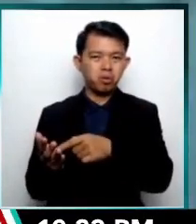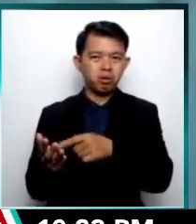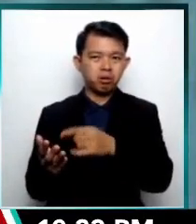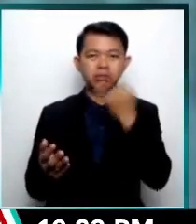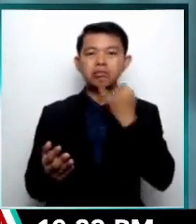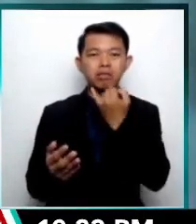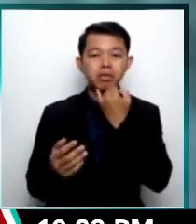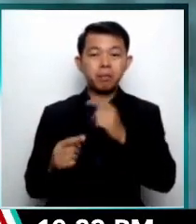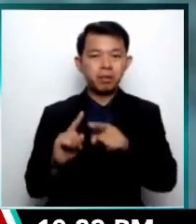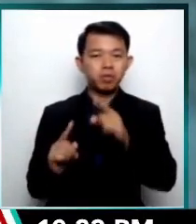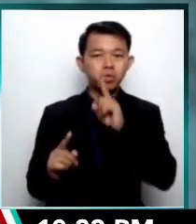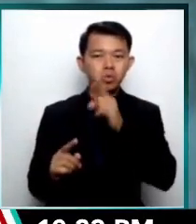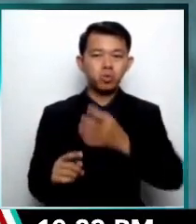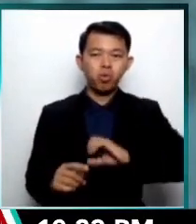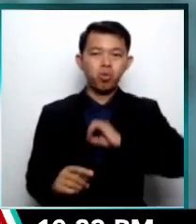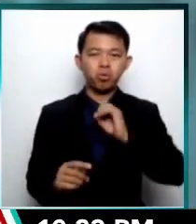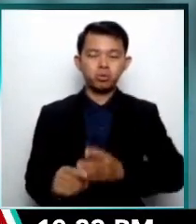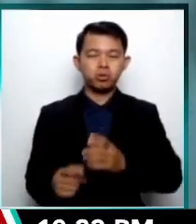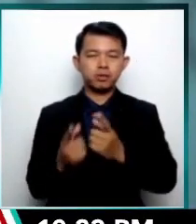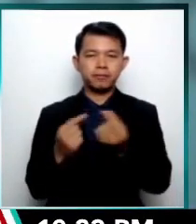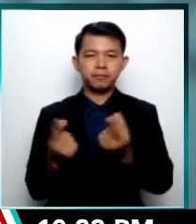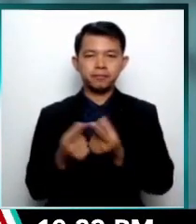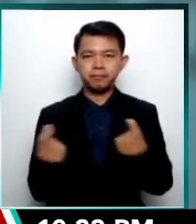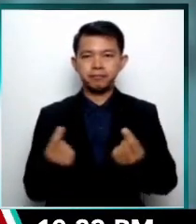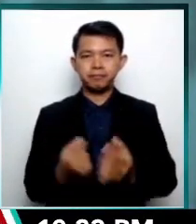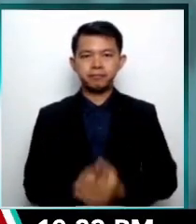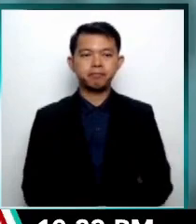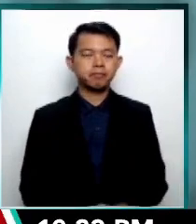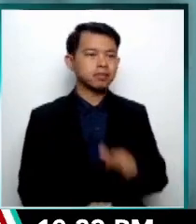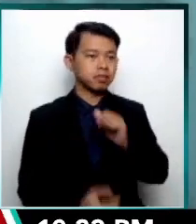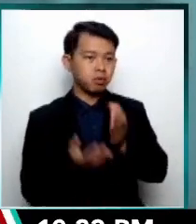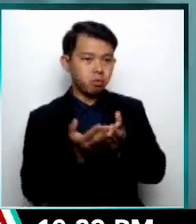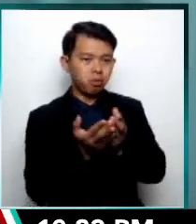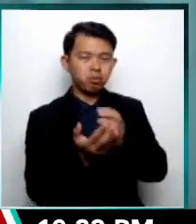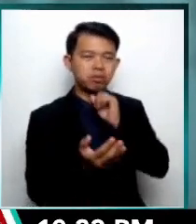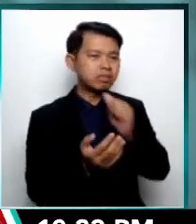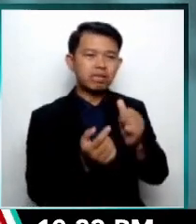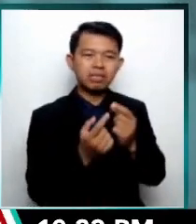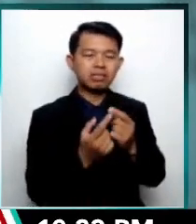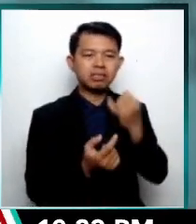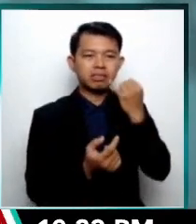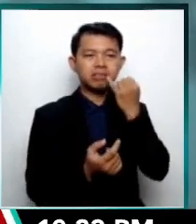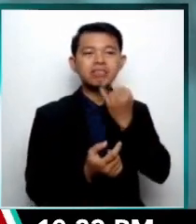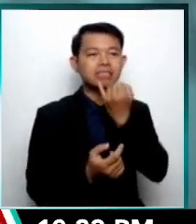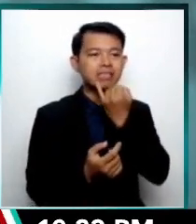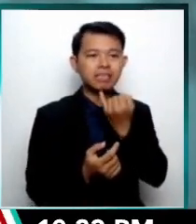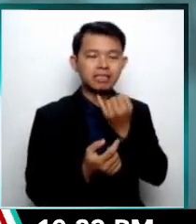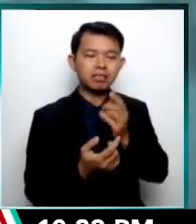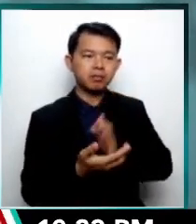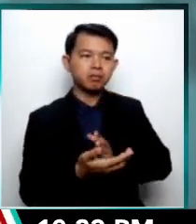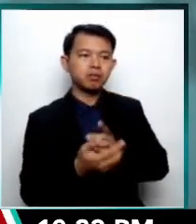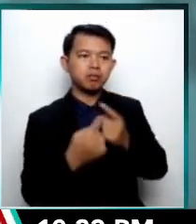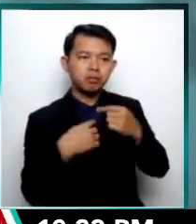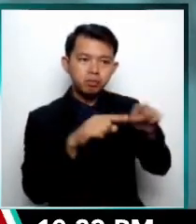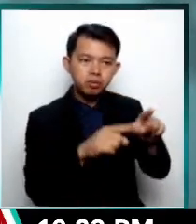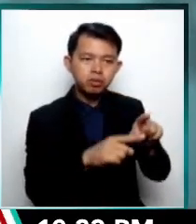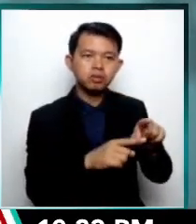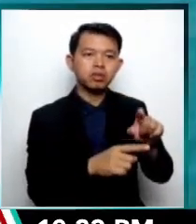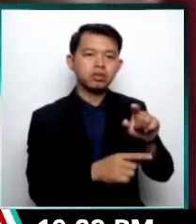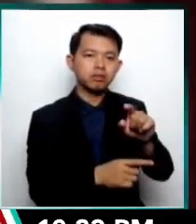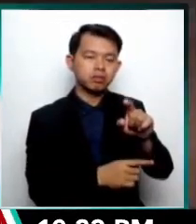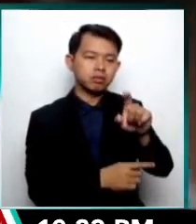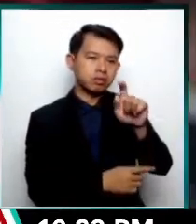Defense Forces, hindi Israeli ship ang barko na galing Turkey at papuntang India. Wala rin daw itong sakay na Israeli